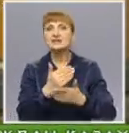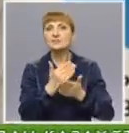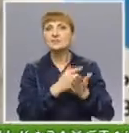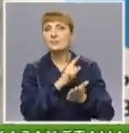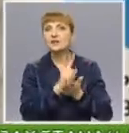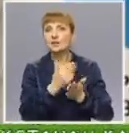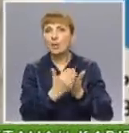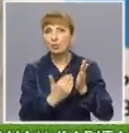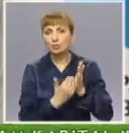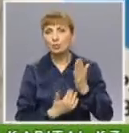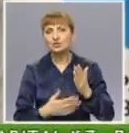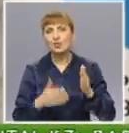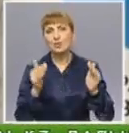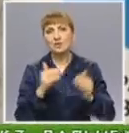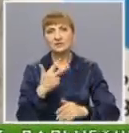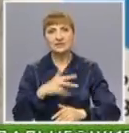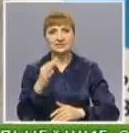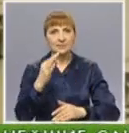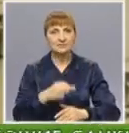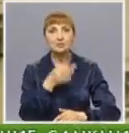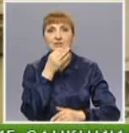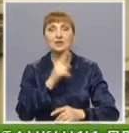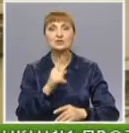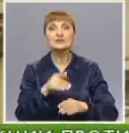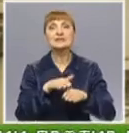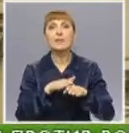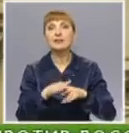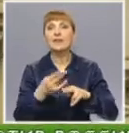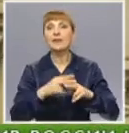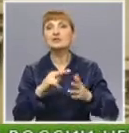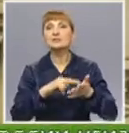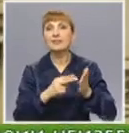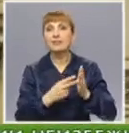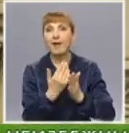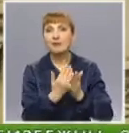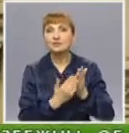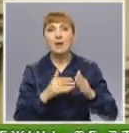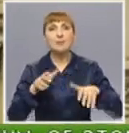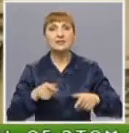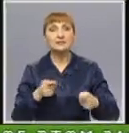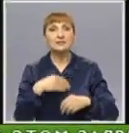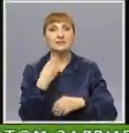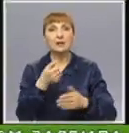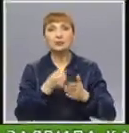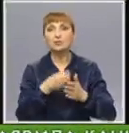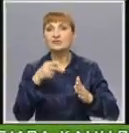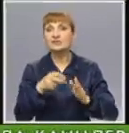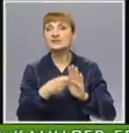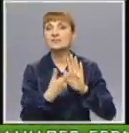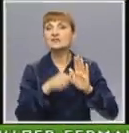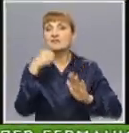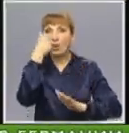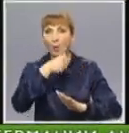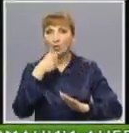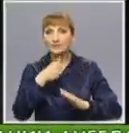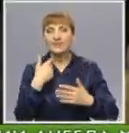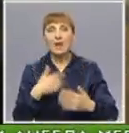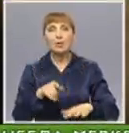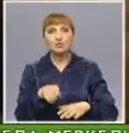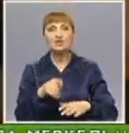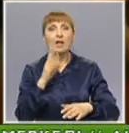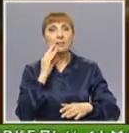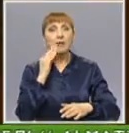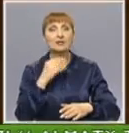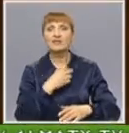пунктов уменьшится на 30%. Стоит отметить, что на исполнение этой задачи президент дал времени до 2017 года. МСБ для Алматы